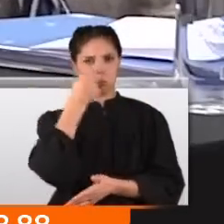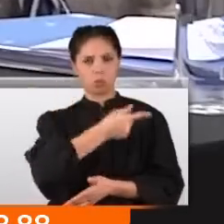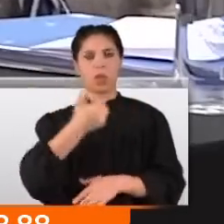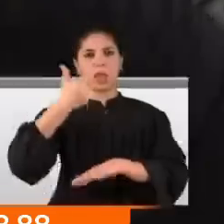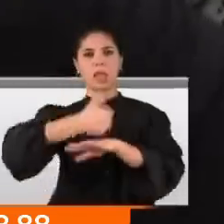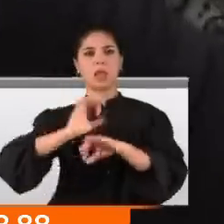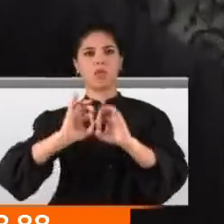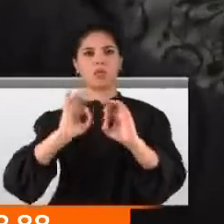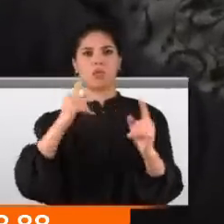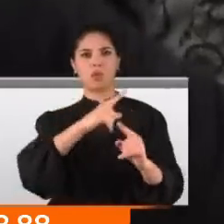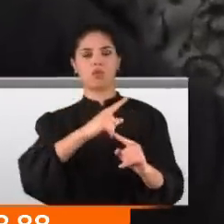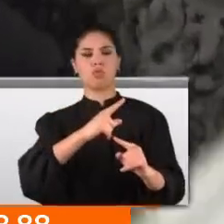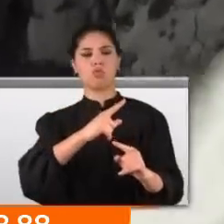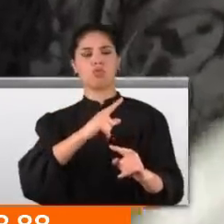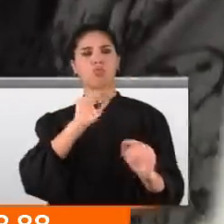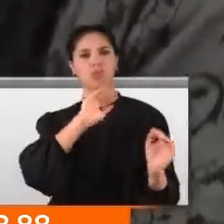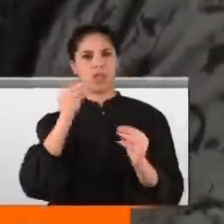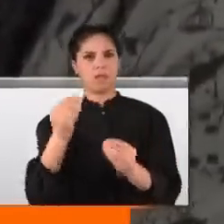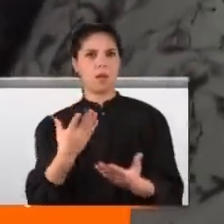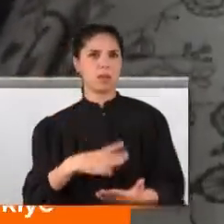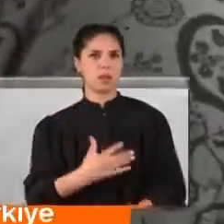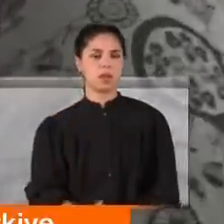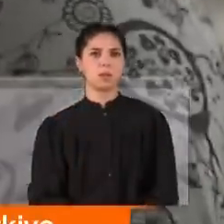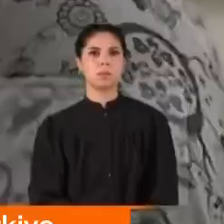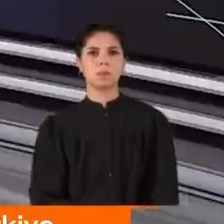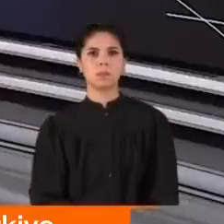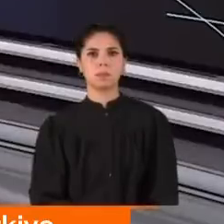iktidarın çözümünü sahiplenmeye çalışmıştı.